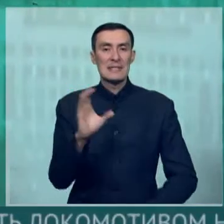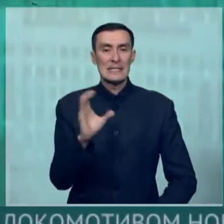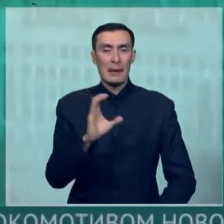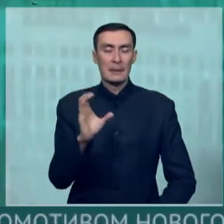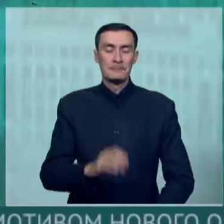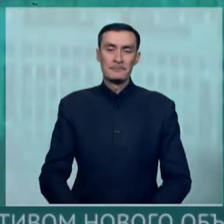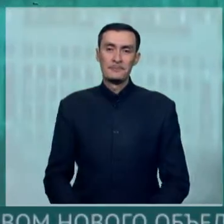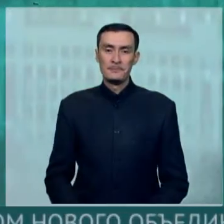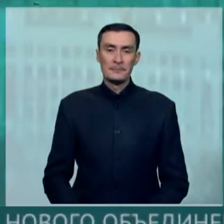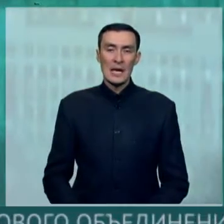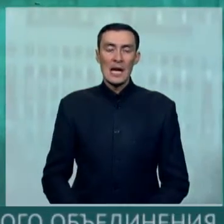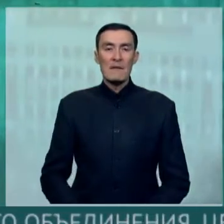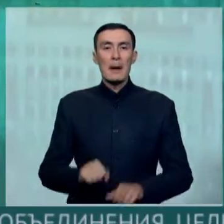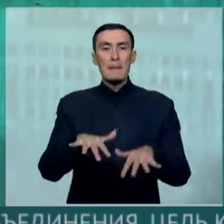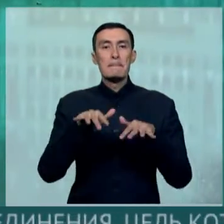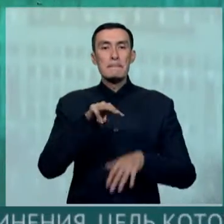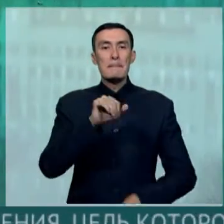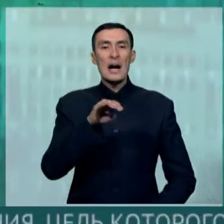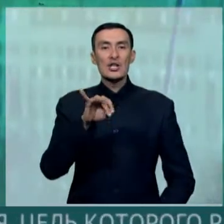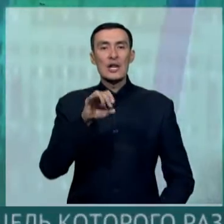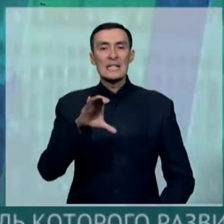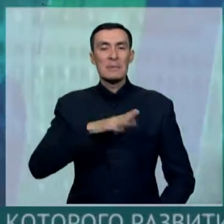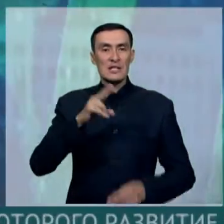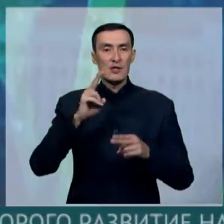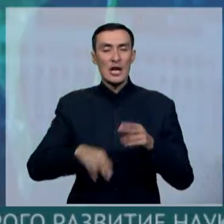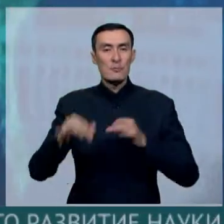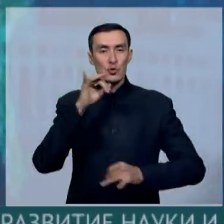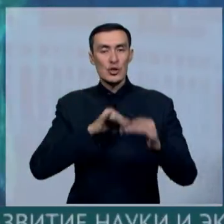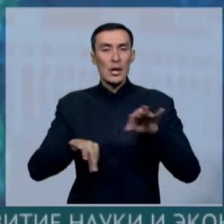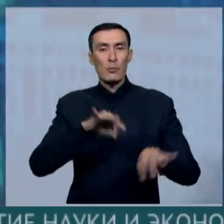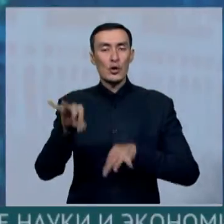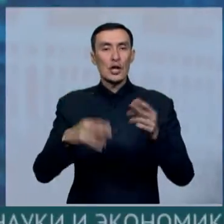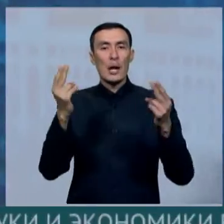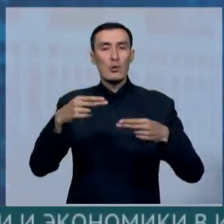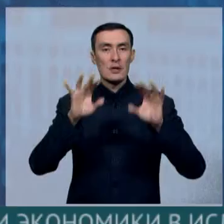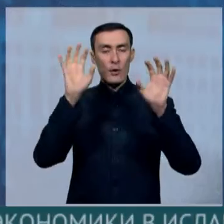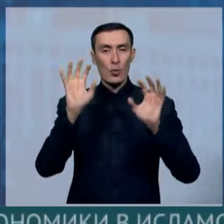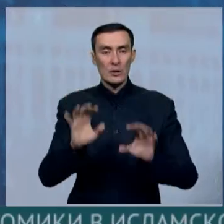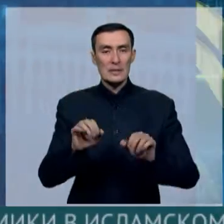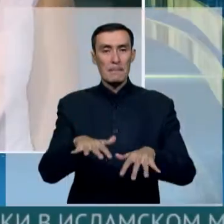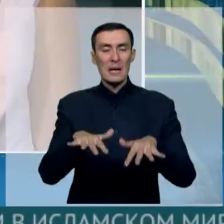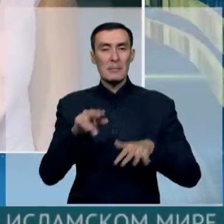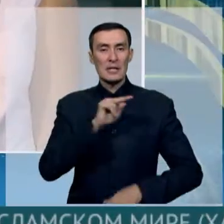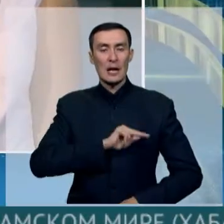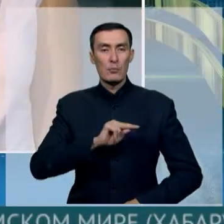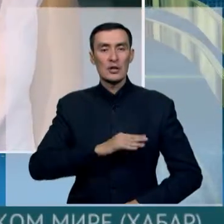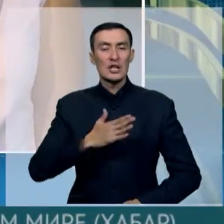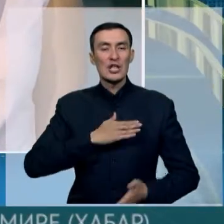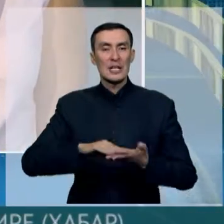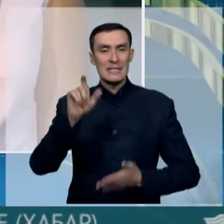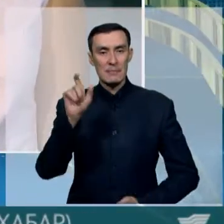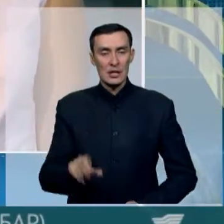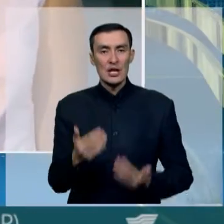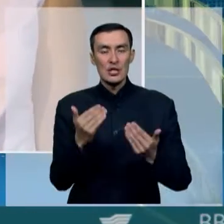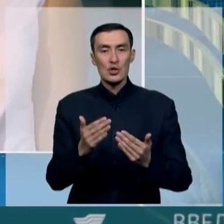сентября. В Мажилисе в эти минуты завершается обсуждение проекта таможенного кодекса. В парламенте работает Ирина Камышова. Сейчас